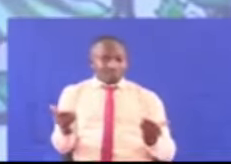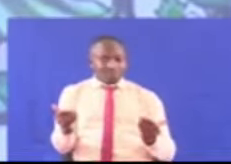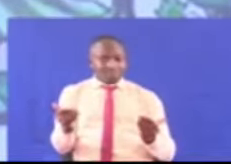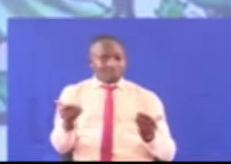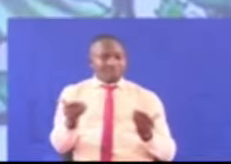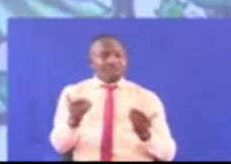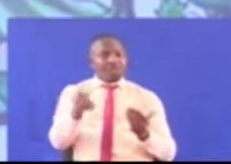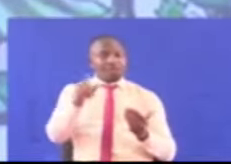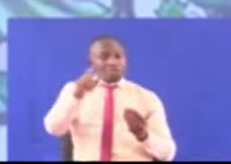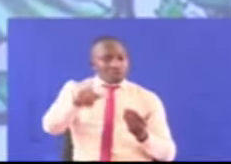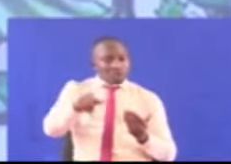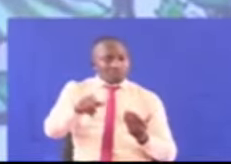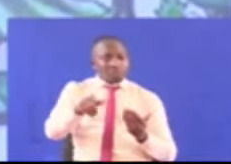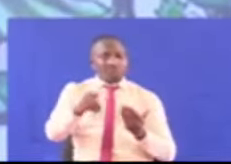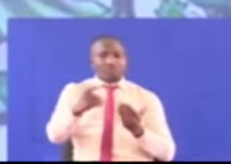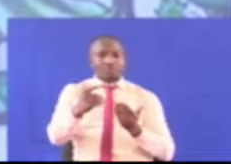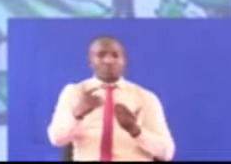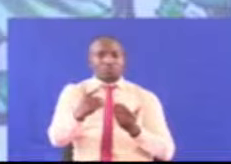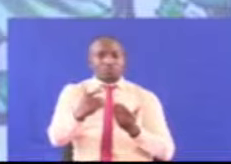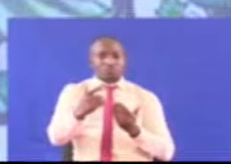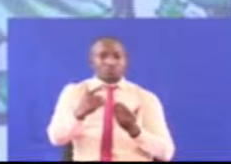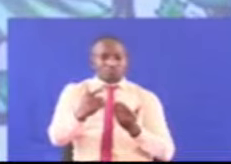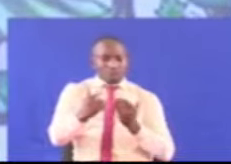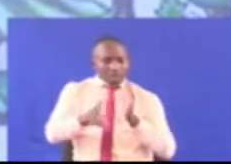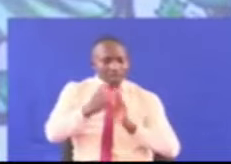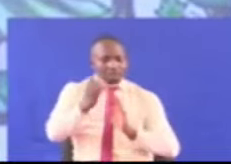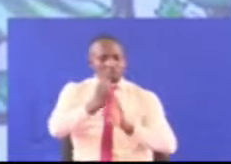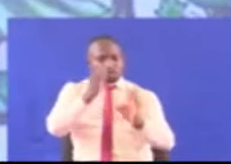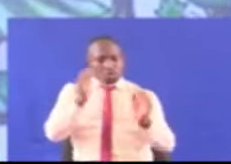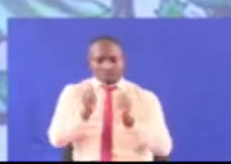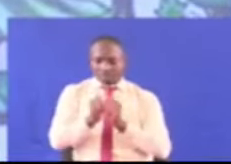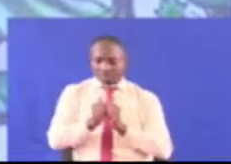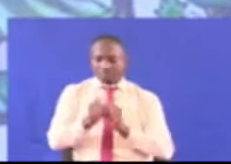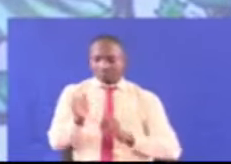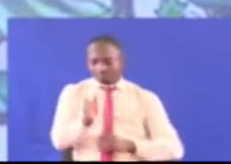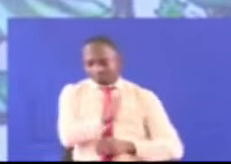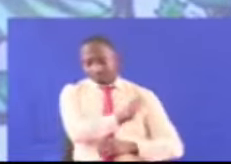lakini sasa ikabidi kuweka mambo sawa hivi. Basi kesi ile